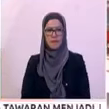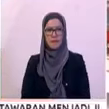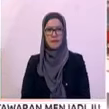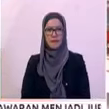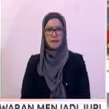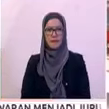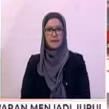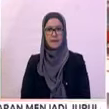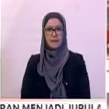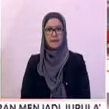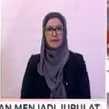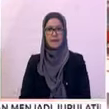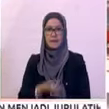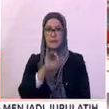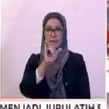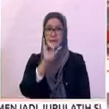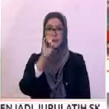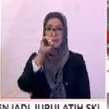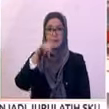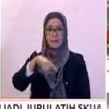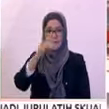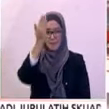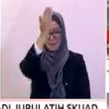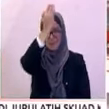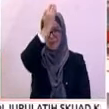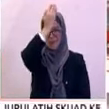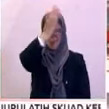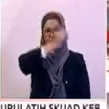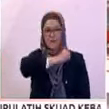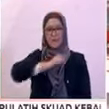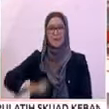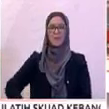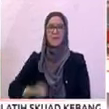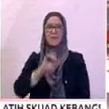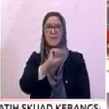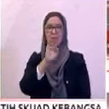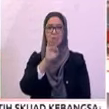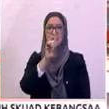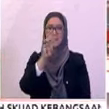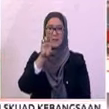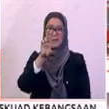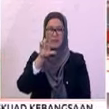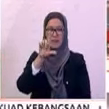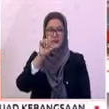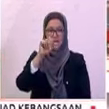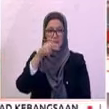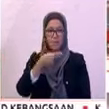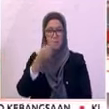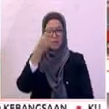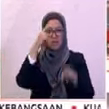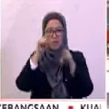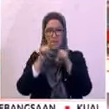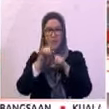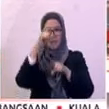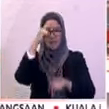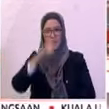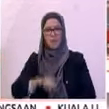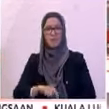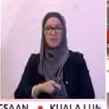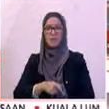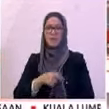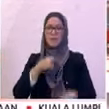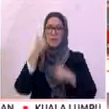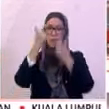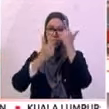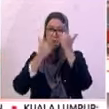Seri Paduka Baginda Yang di-Pertuan Agong Al-Sultan Abdullah Ruiayatuddin Al-Mustafa Billah Shah berkenan melakukan lawatan negara ke